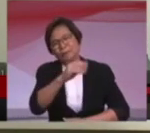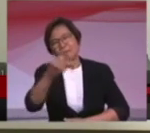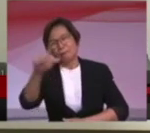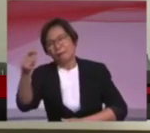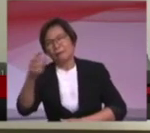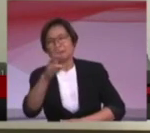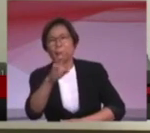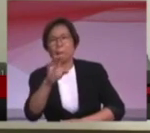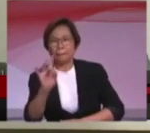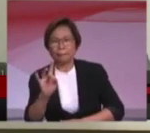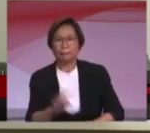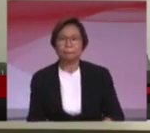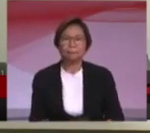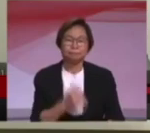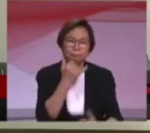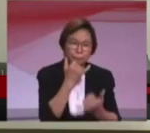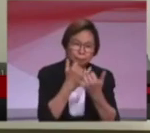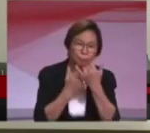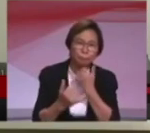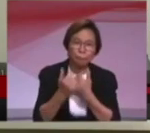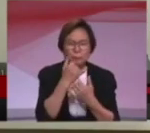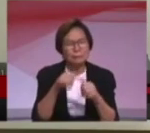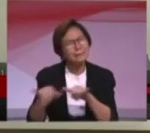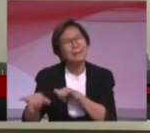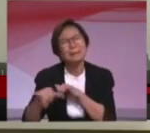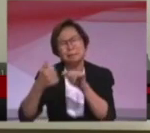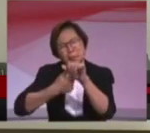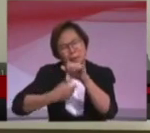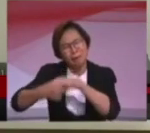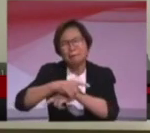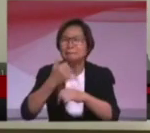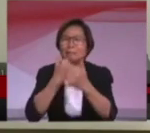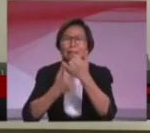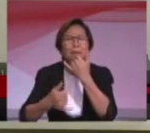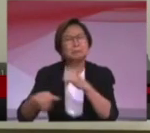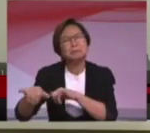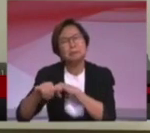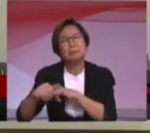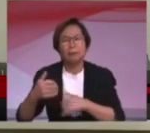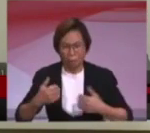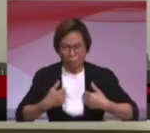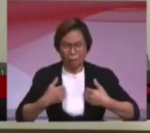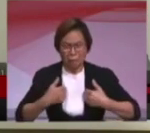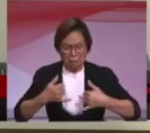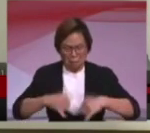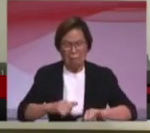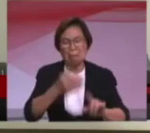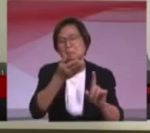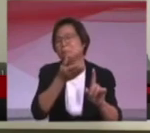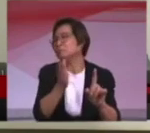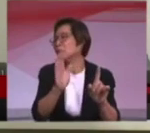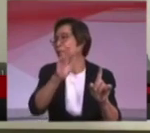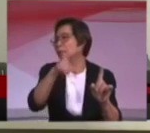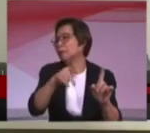68. Kesalahan hampir sama setiap hari. Jadi masih ada yang engkar